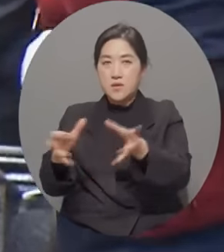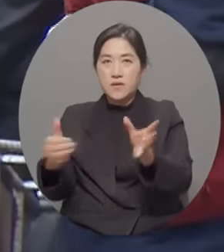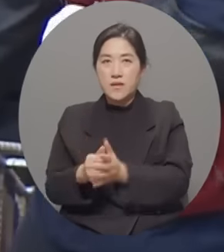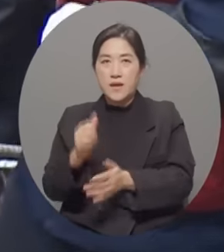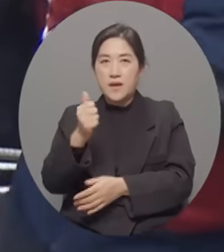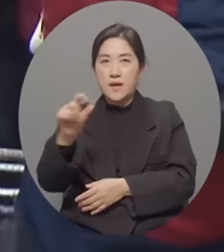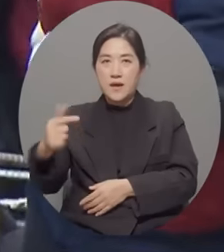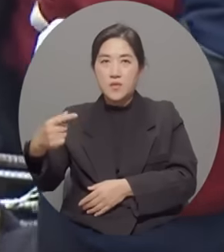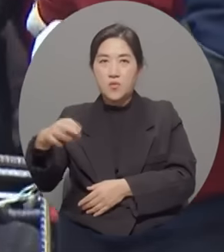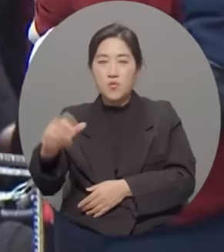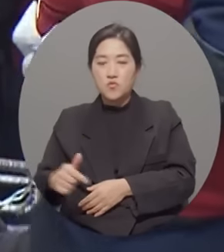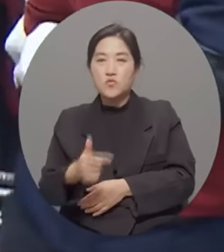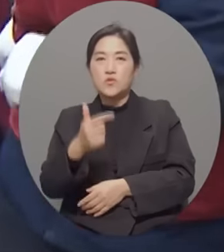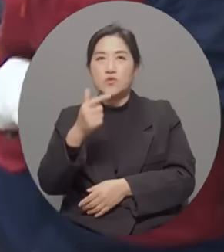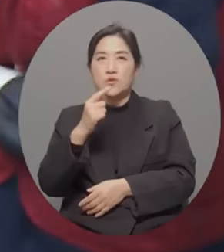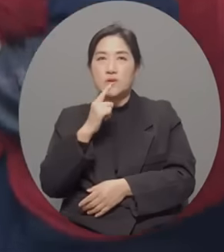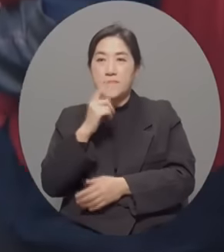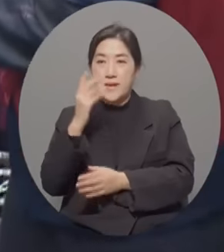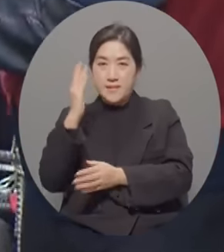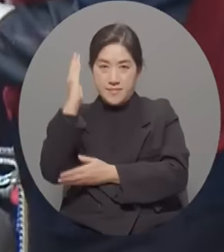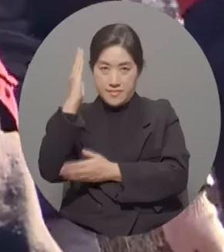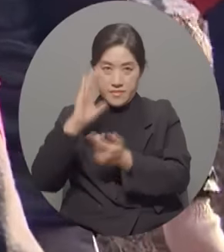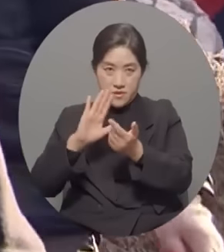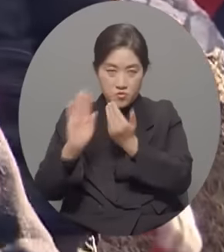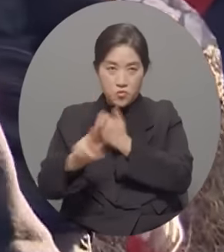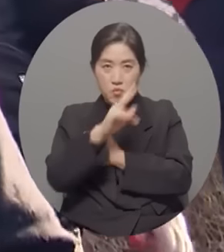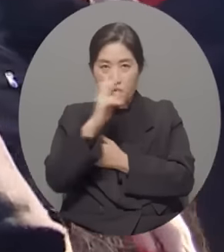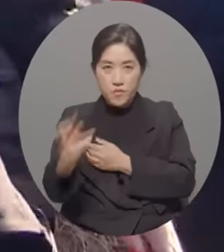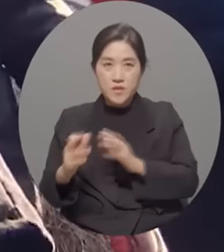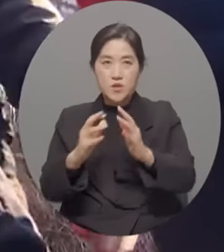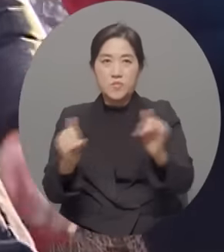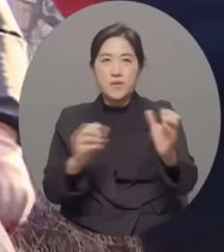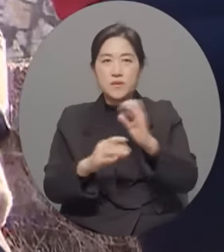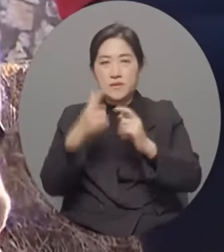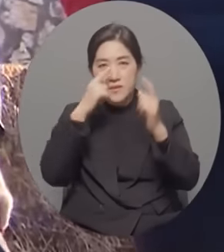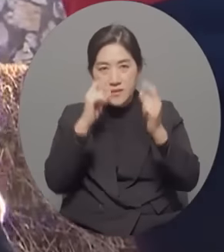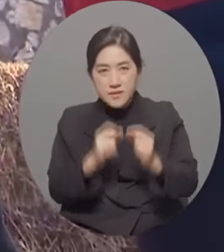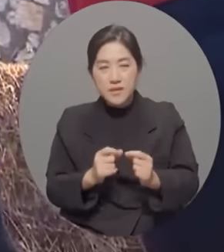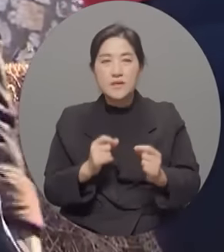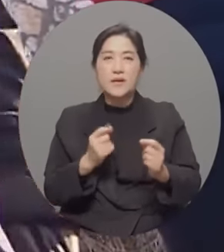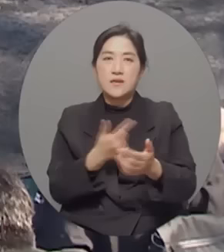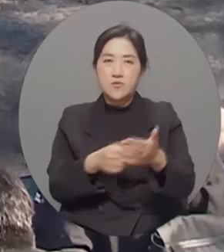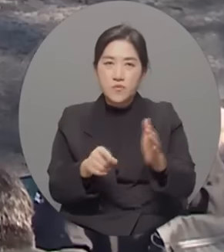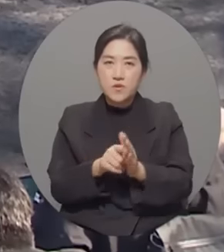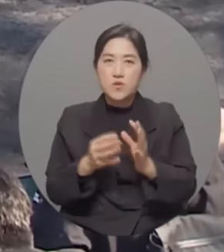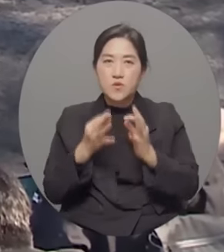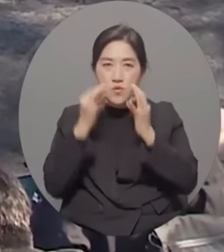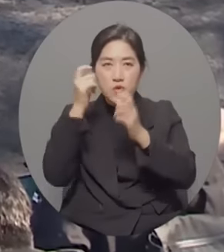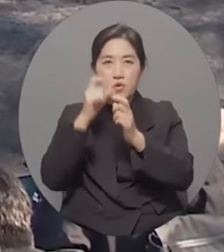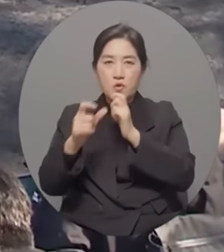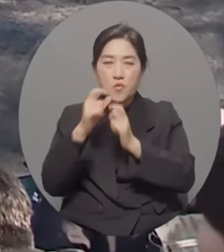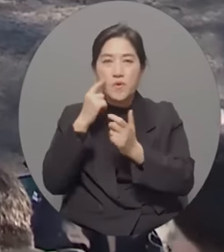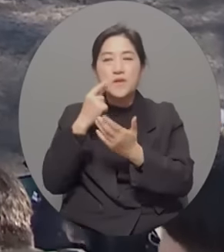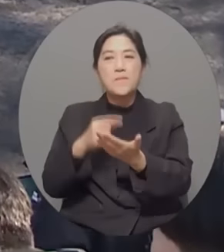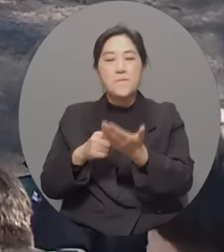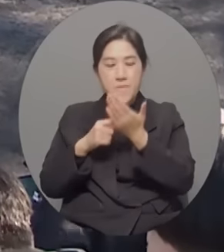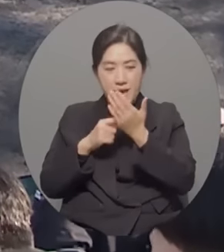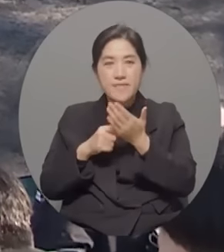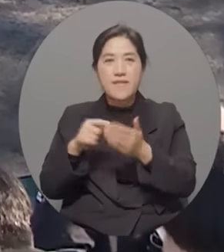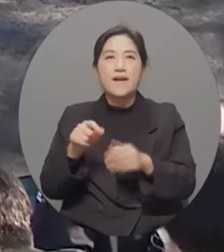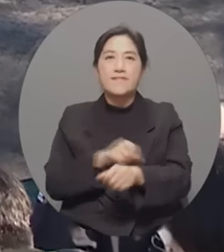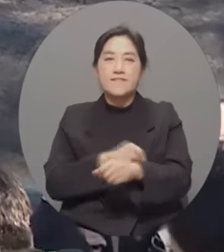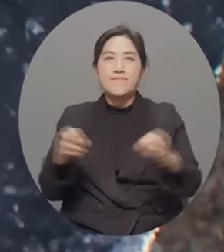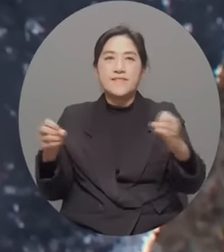한동훈 위원장의 언급이 나온 뒤인 오후에서야 국민들에게 더 친근하게 다가가려는 노력과 고민이 돋보였다고